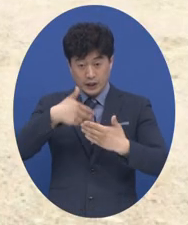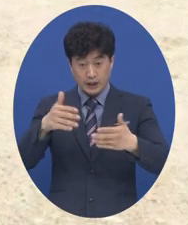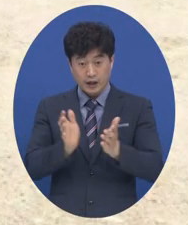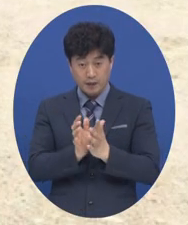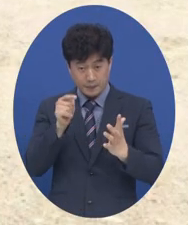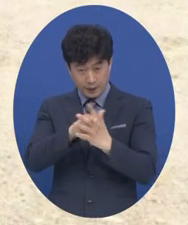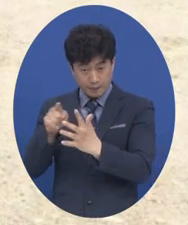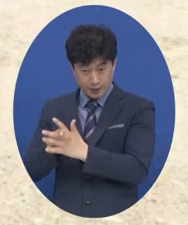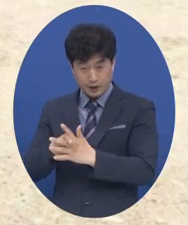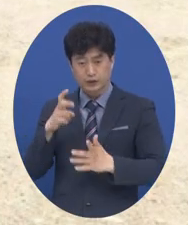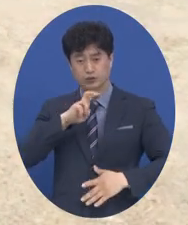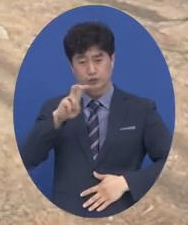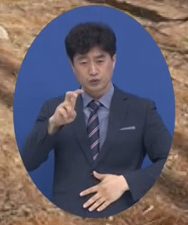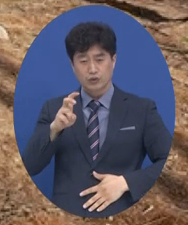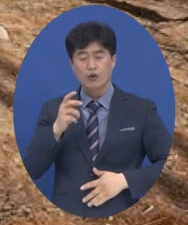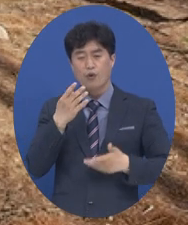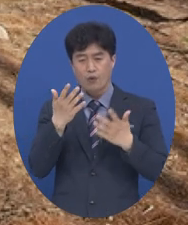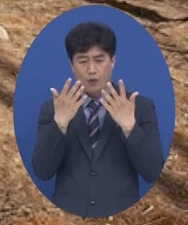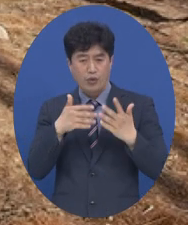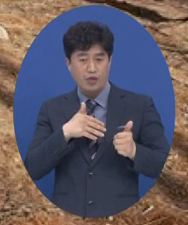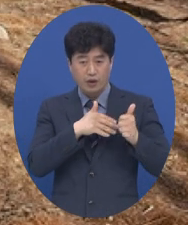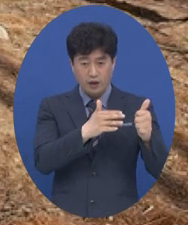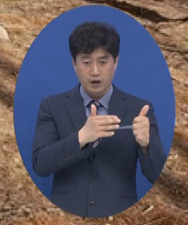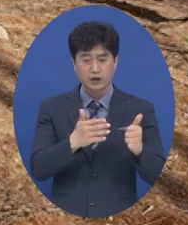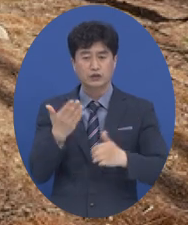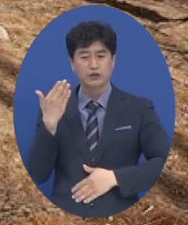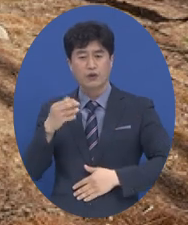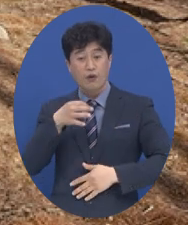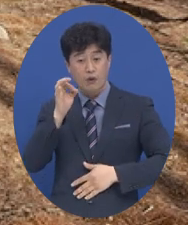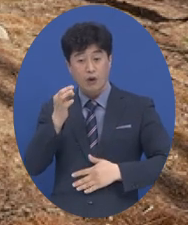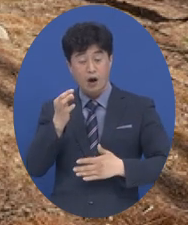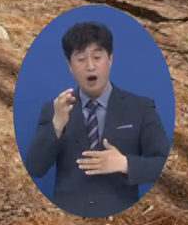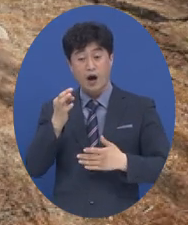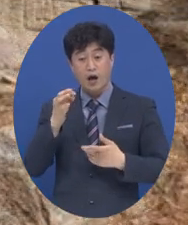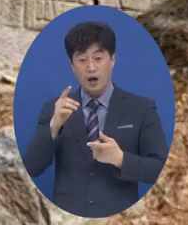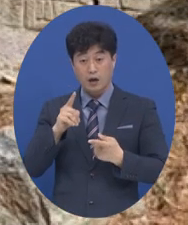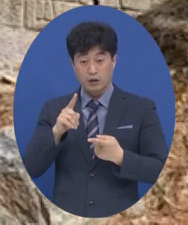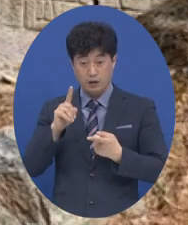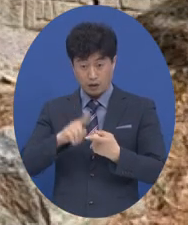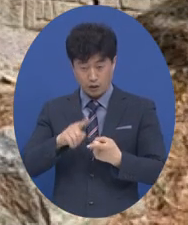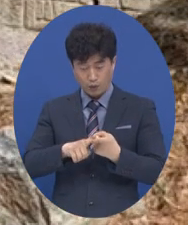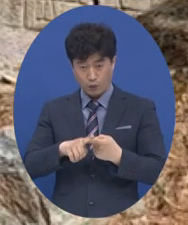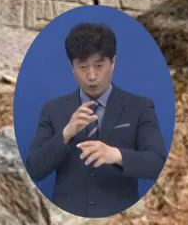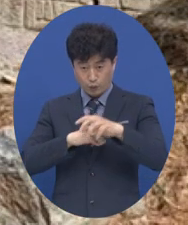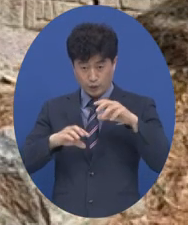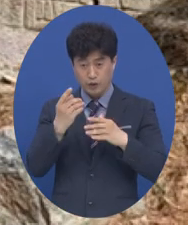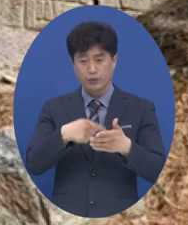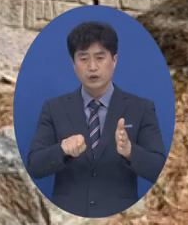특사경은 적발된 20건을 검찰에 송치하고 기존에 허가받은 용도로 임야를 되돌려